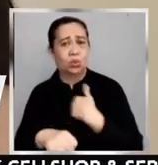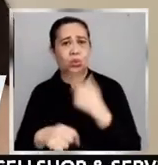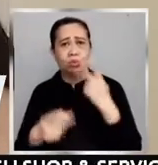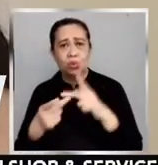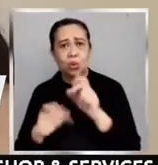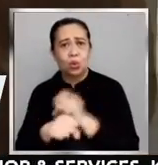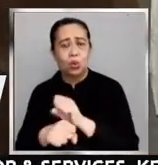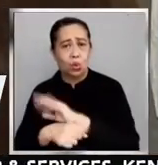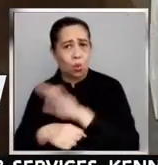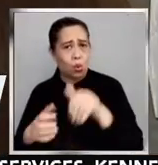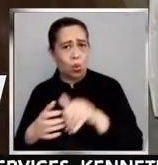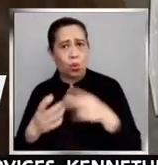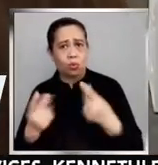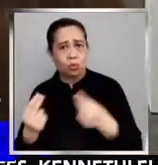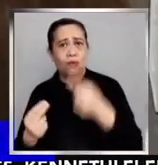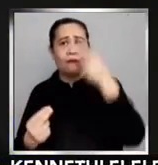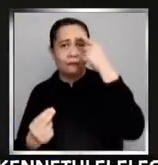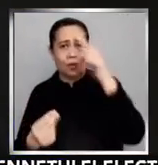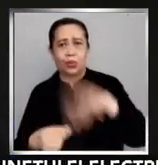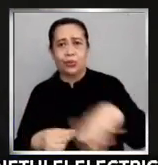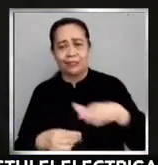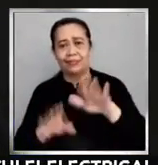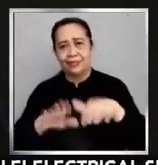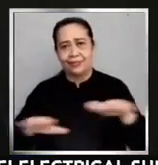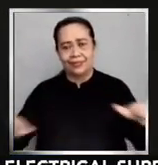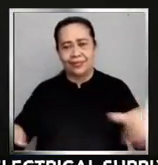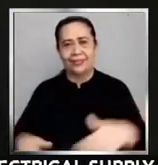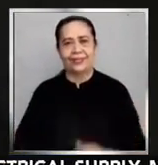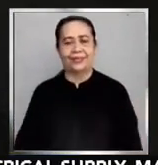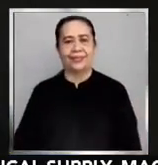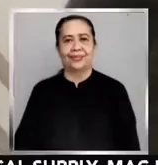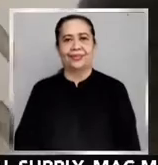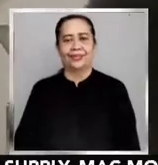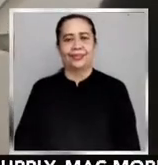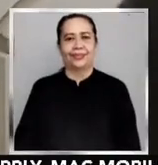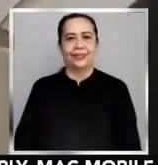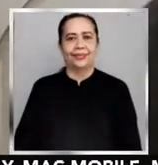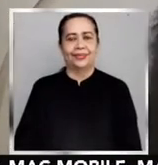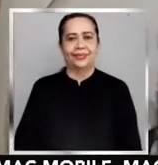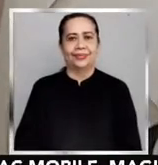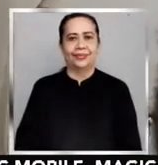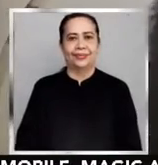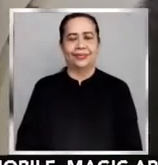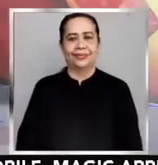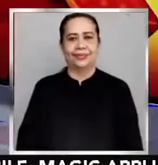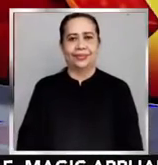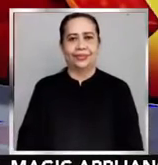namin para sa kanila. Aubrey Carampel, updated sa Showbiz Happenings.